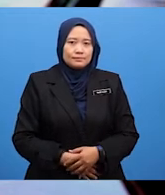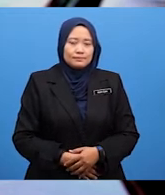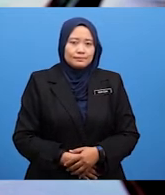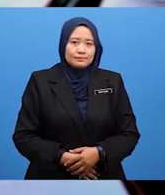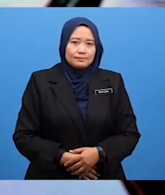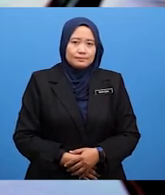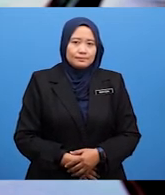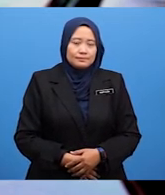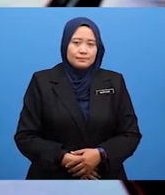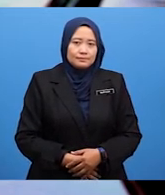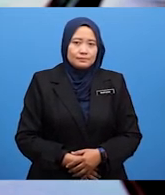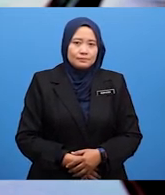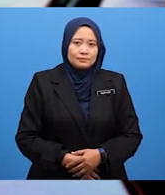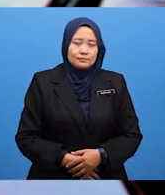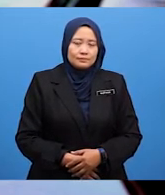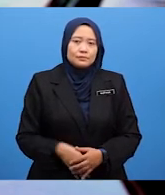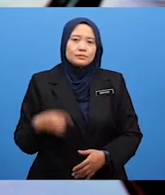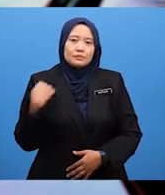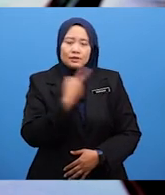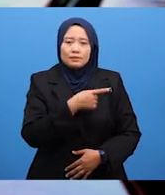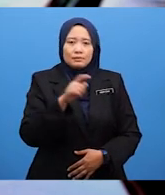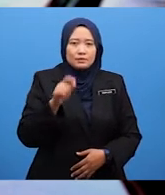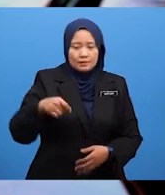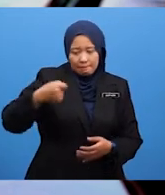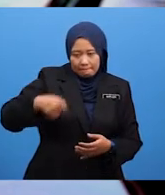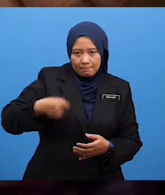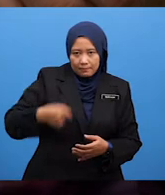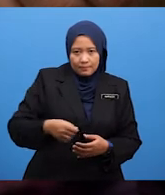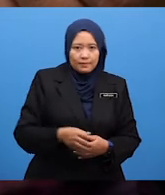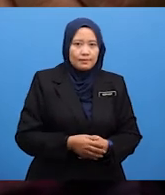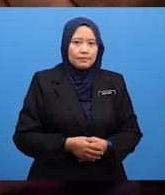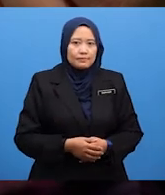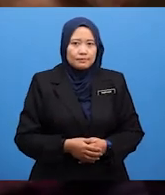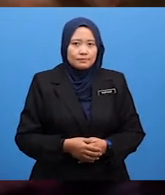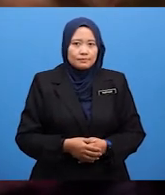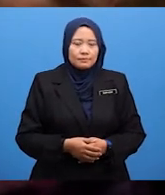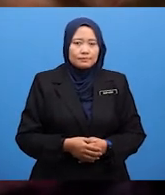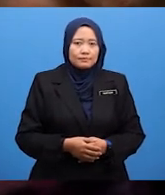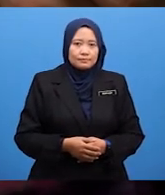lakukan adalah kita perlu memetik dan menekan dalam masa yang sama.